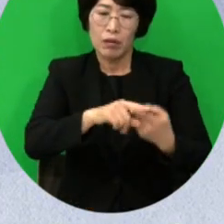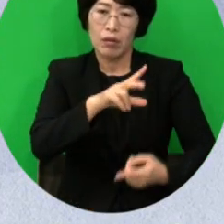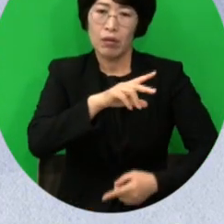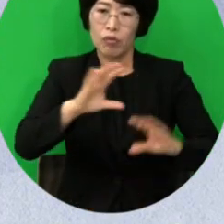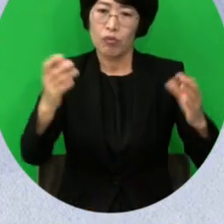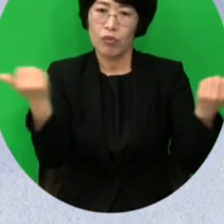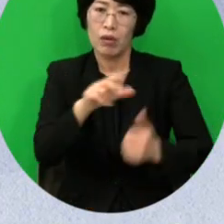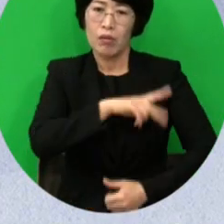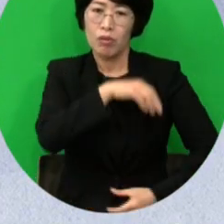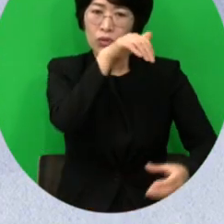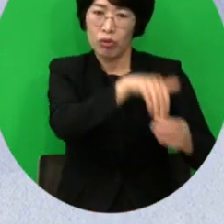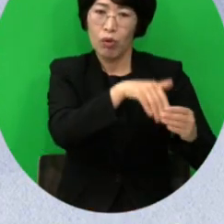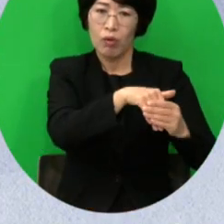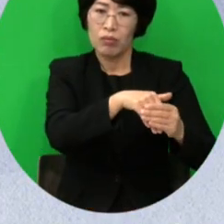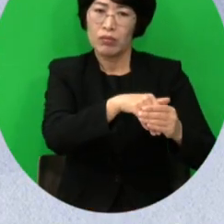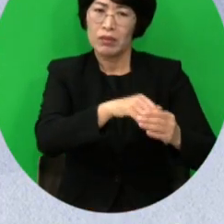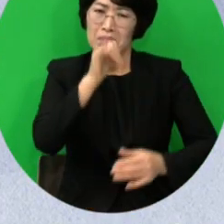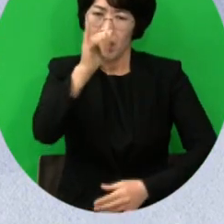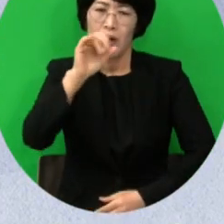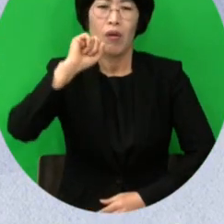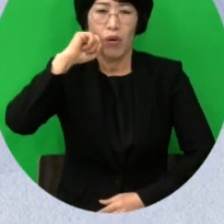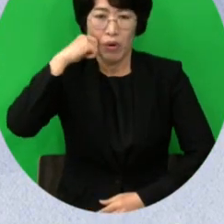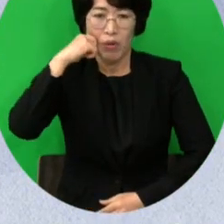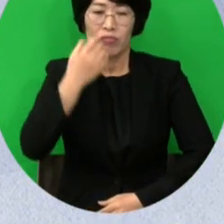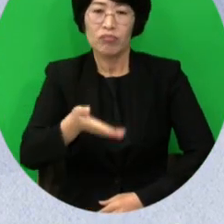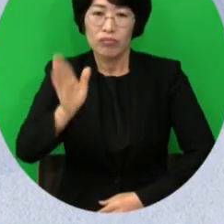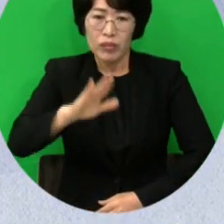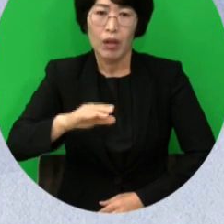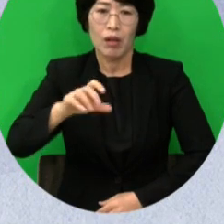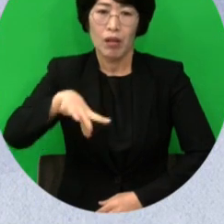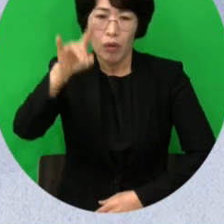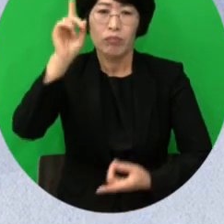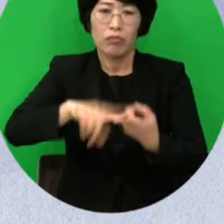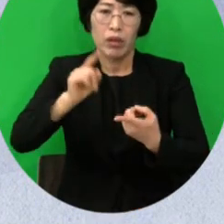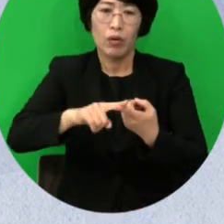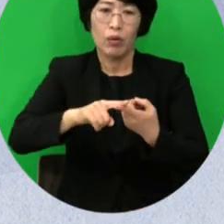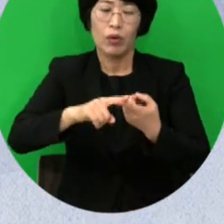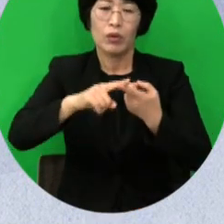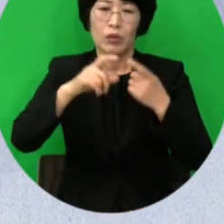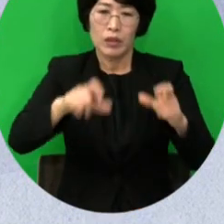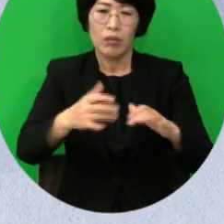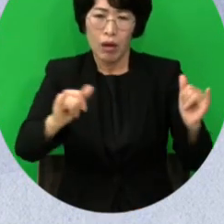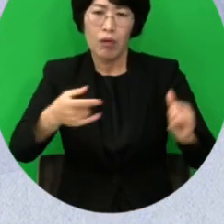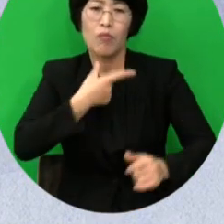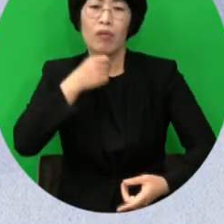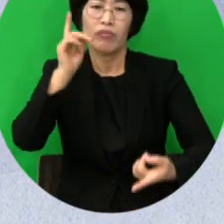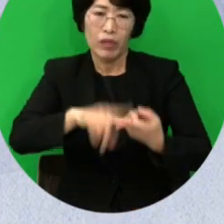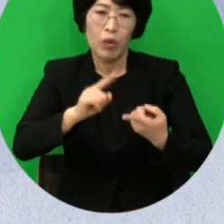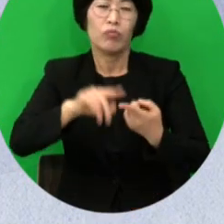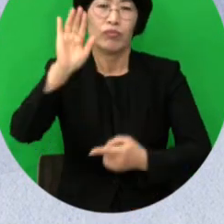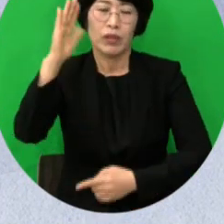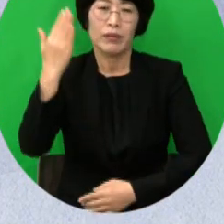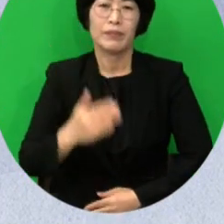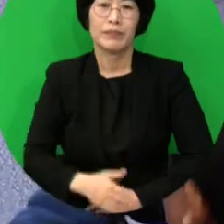또 총선에도 망장의 어려움이 있었는데 원하는 대로 이렇게 주민들이, 우리 도민들이 원하는 대로 된 것